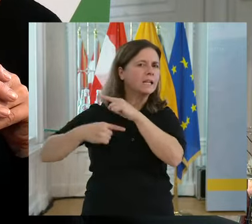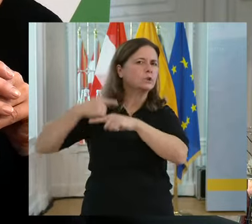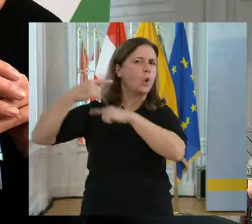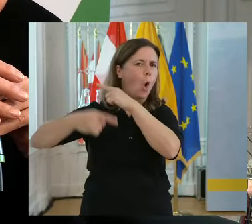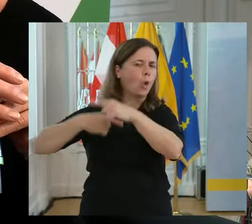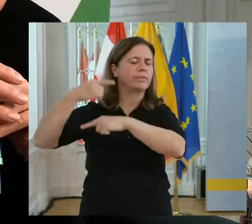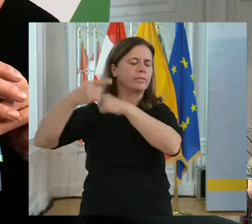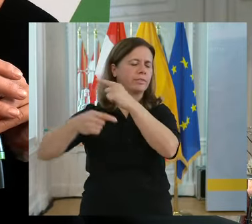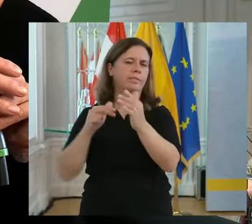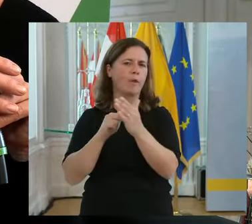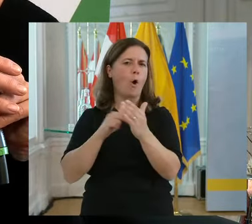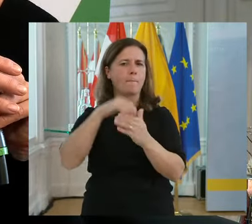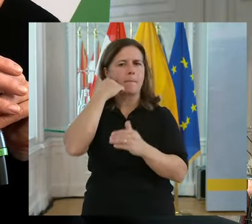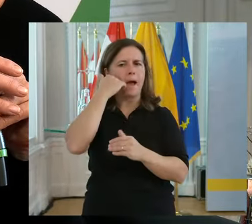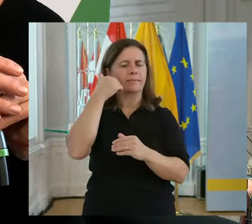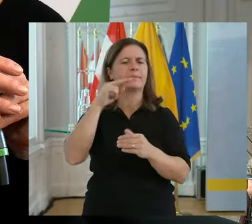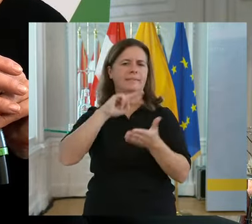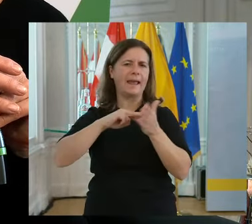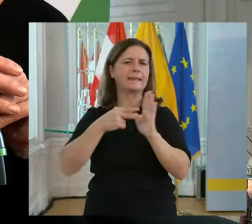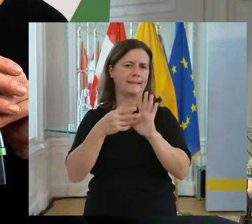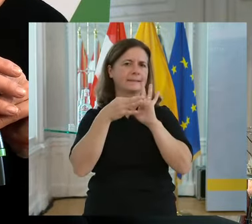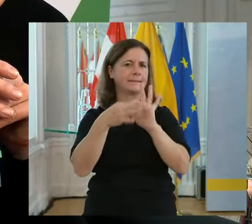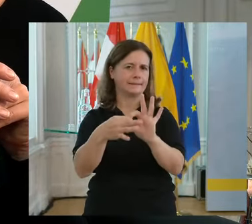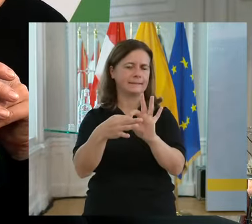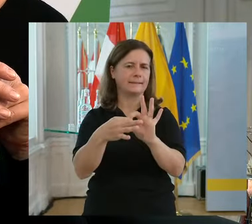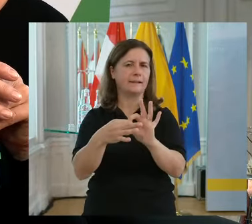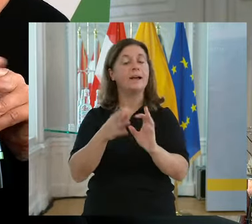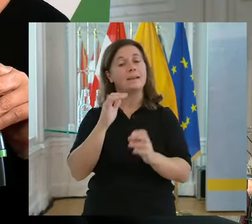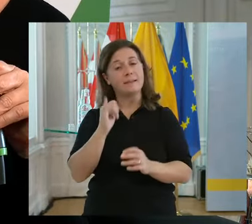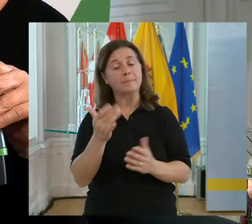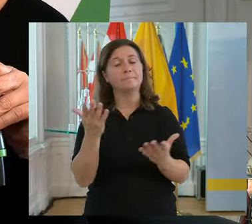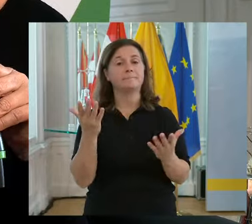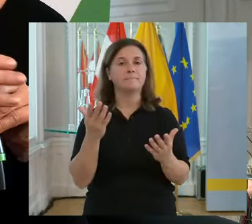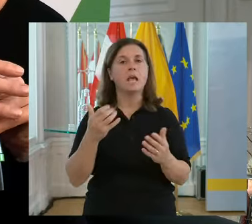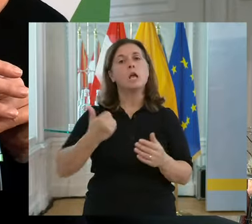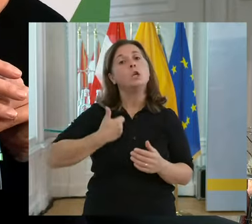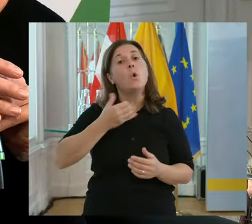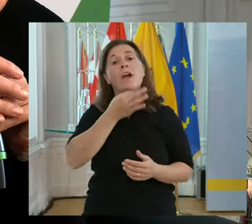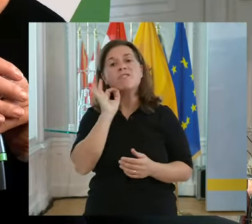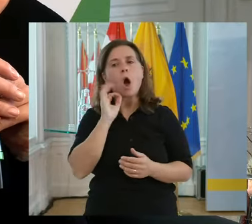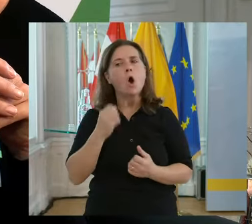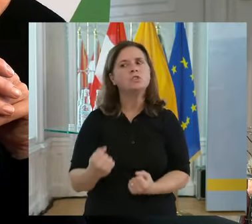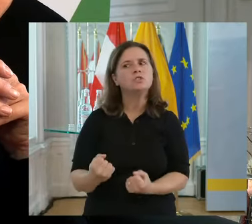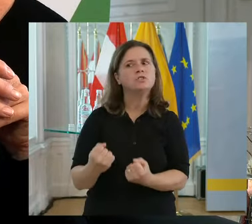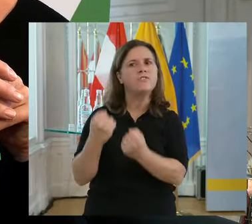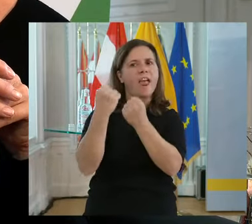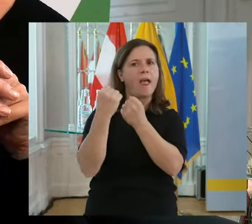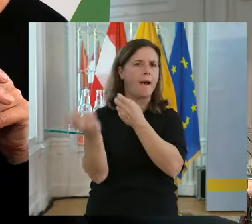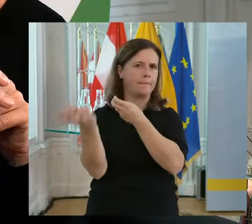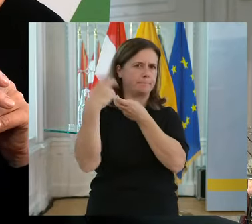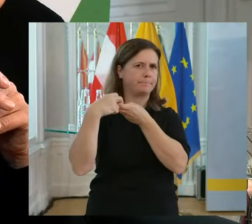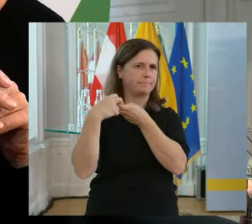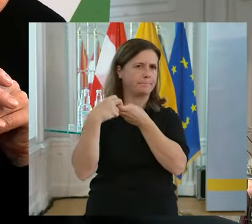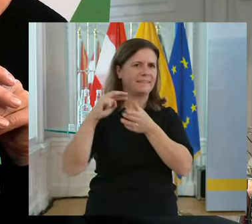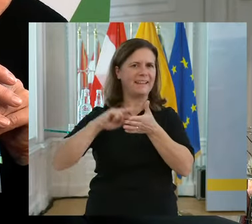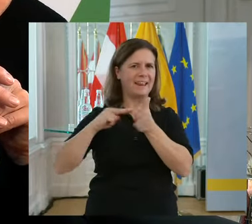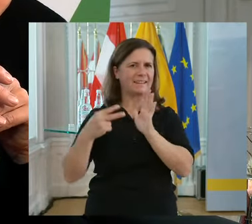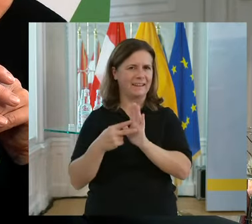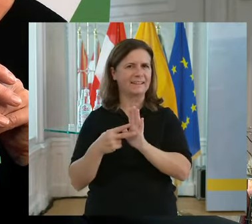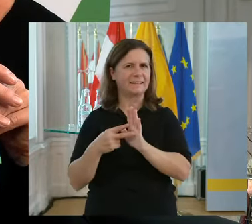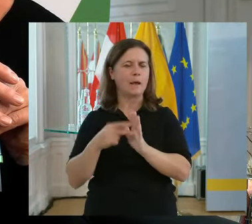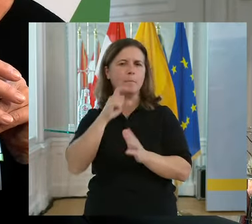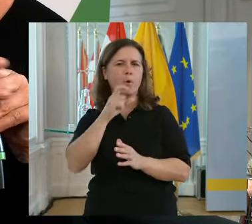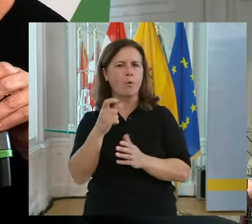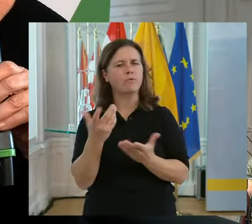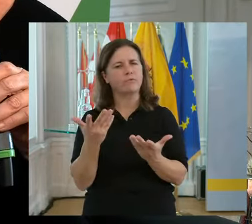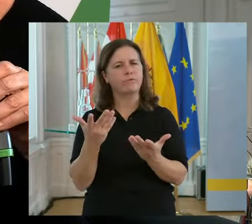noch besonders wirken und wir ja junge Frauen sehr schwer dazu bewegen können, sich in technische Berufe